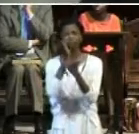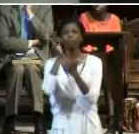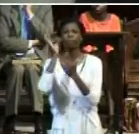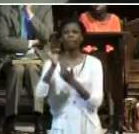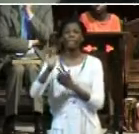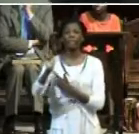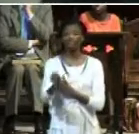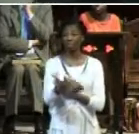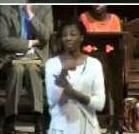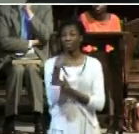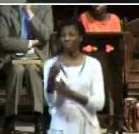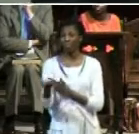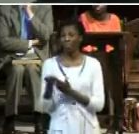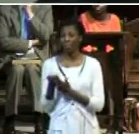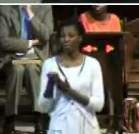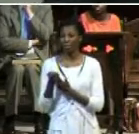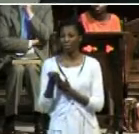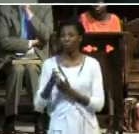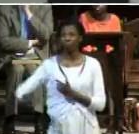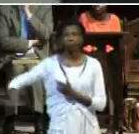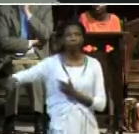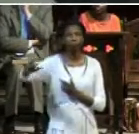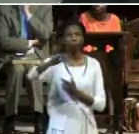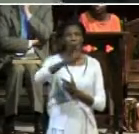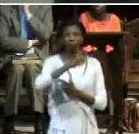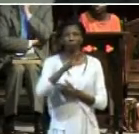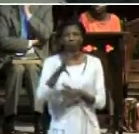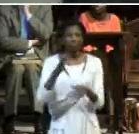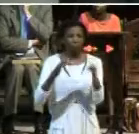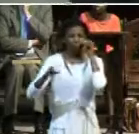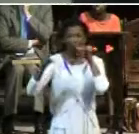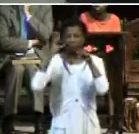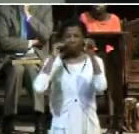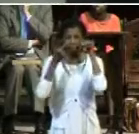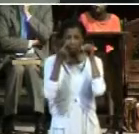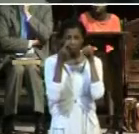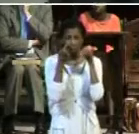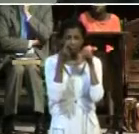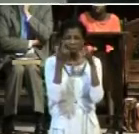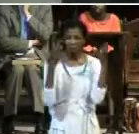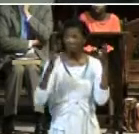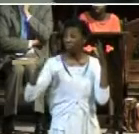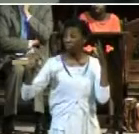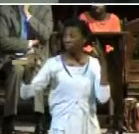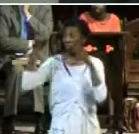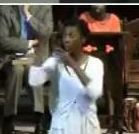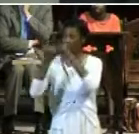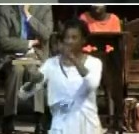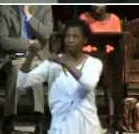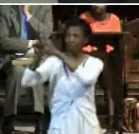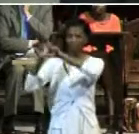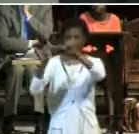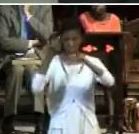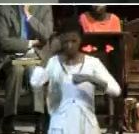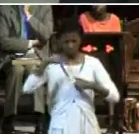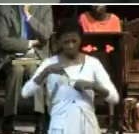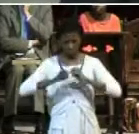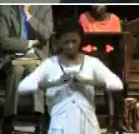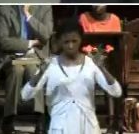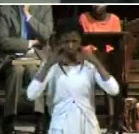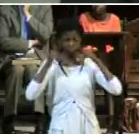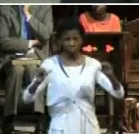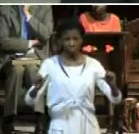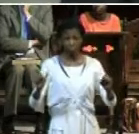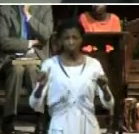nature. La nature nous parle d'un Dieu créateur. C'est clair, pour moi, c'est clair. Et c'est sans